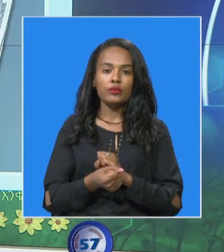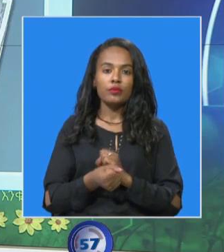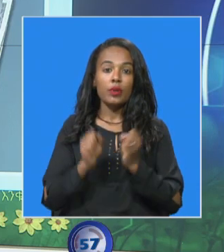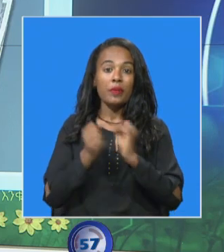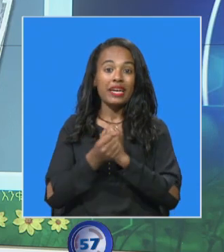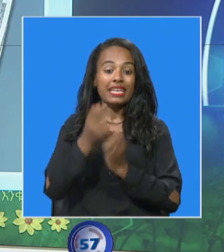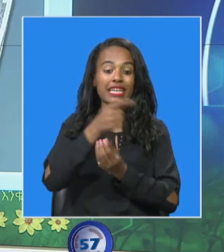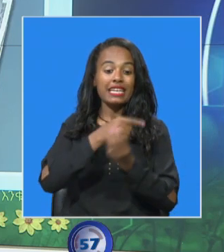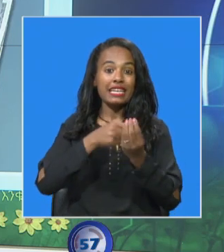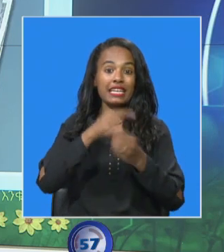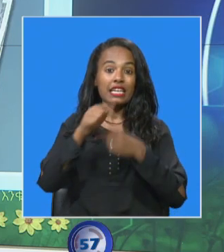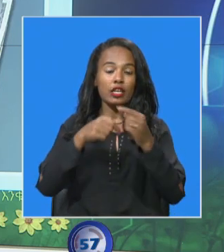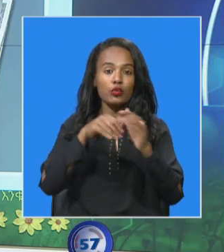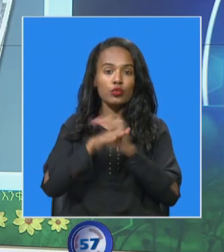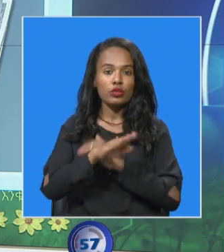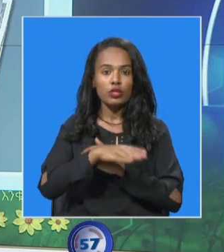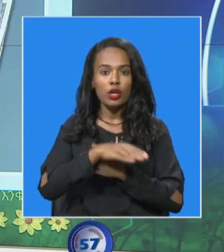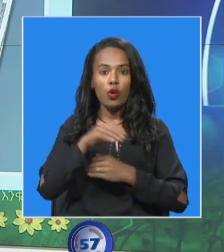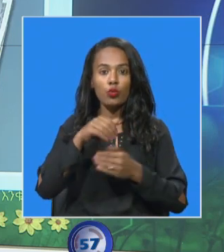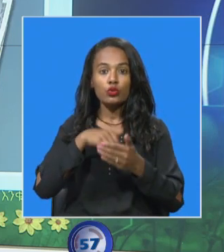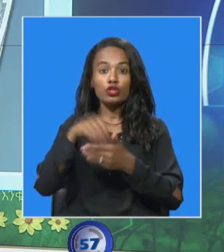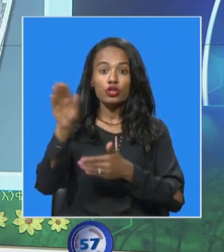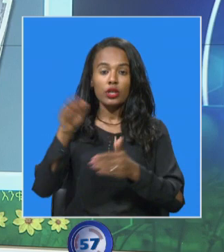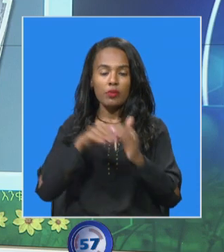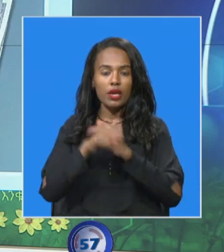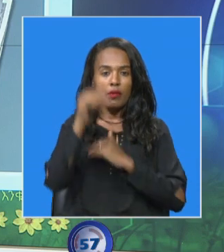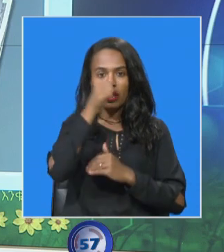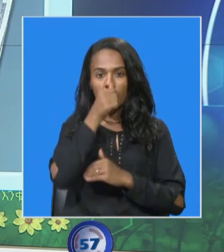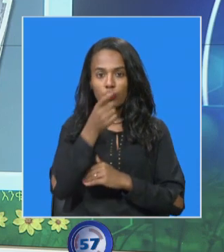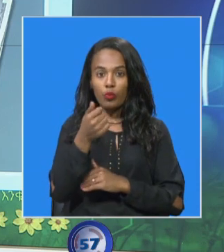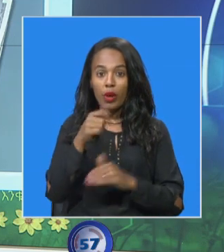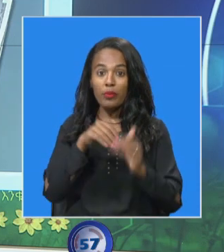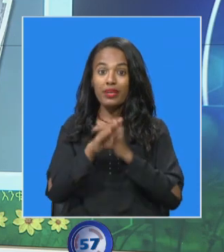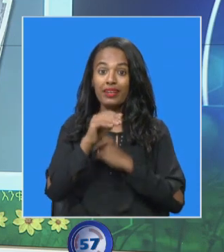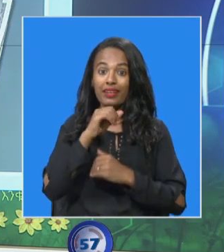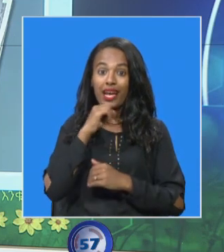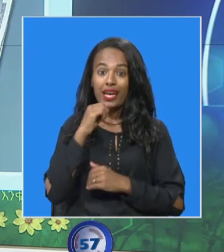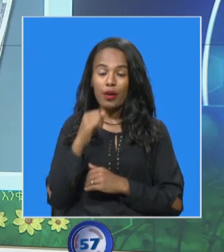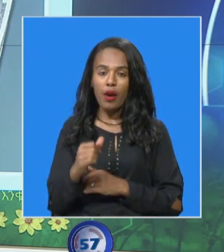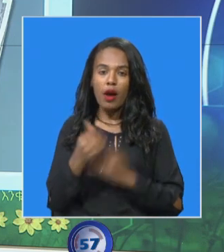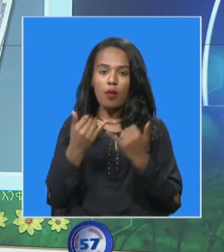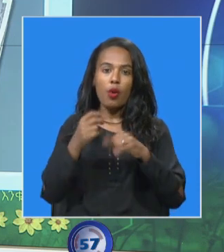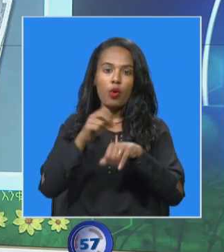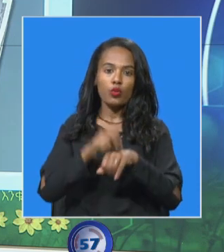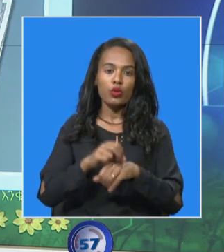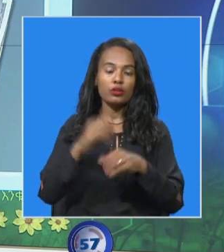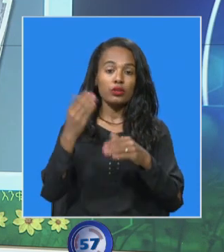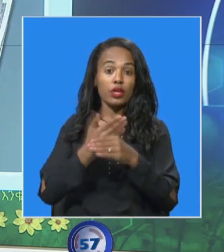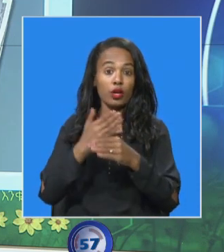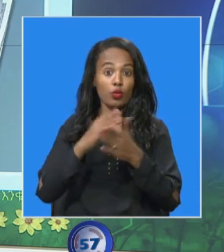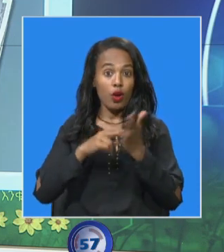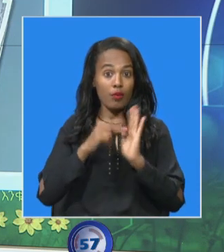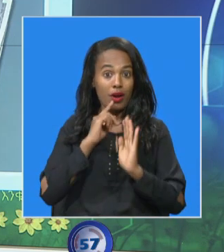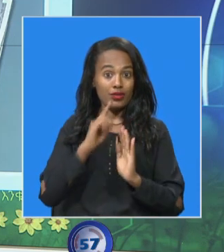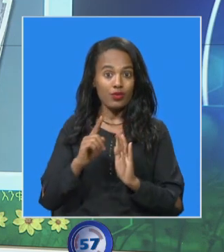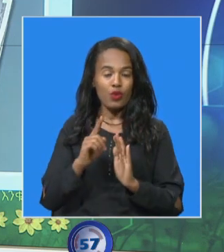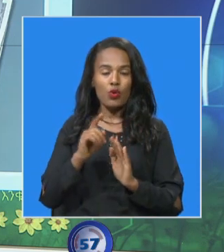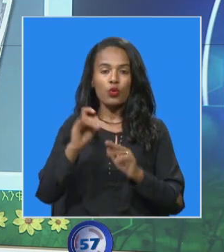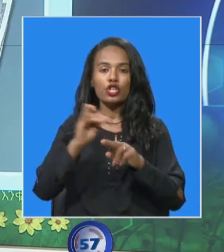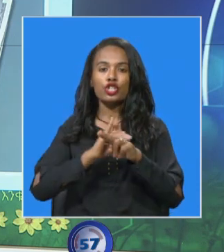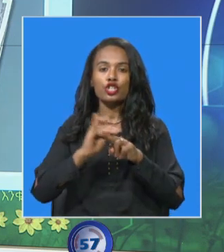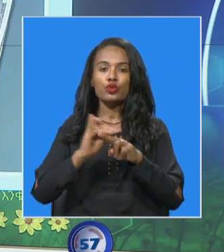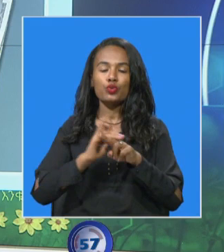በመቀየር ሂደት ውስጥ እንግዲህ ከውጪ የሚገባ የኢትዮጵያ ብር እንዳይገባ በአሁን ወቅት ተከልክሏል ማለት ነው። እንግዲህ ወደ